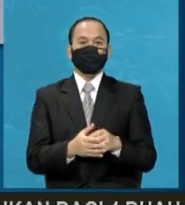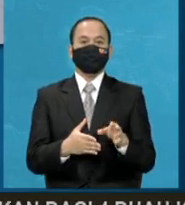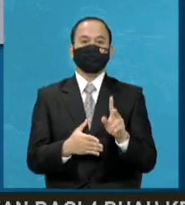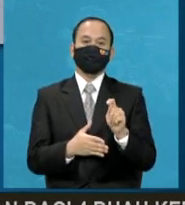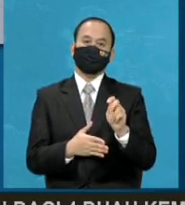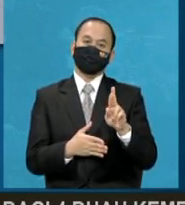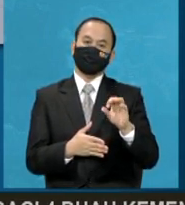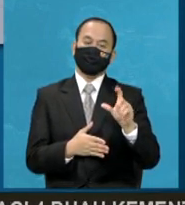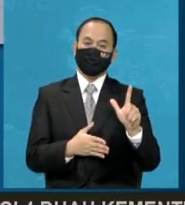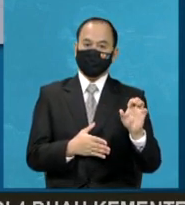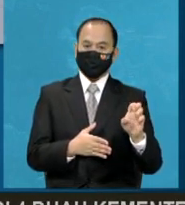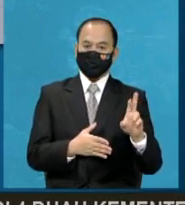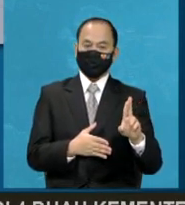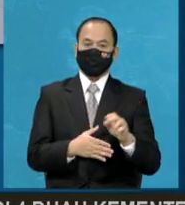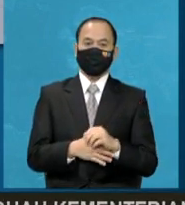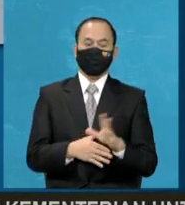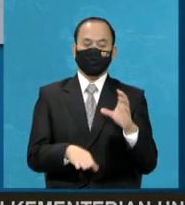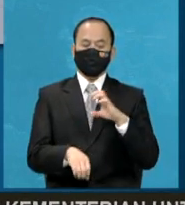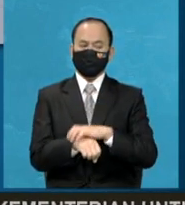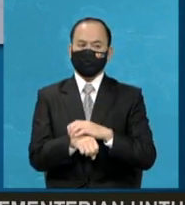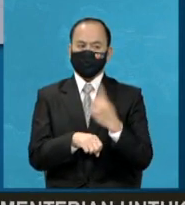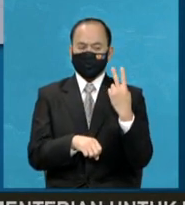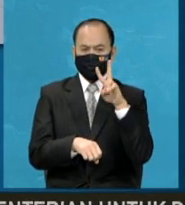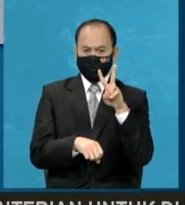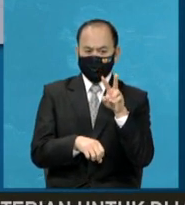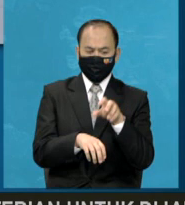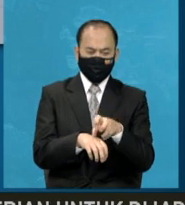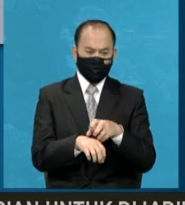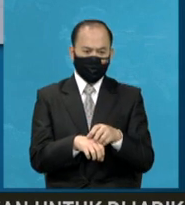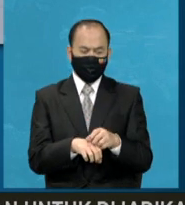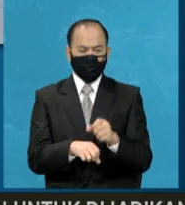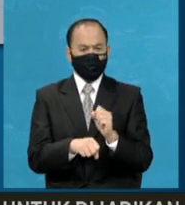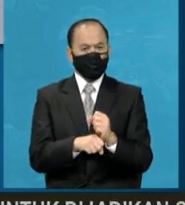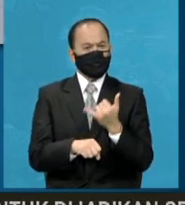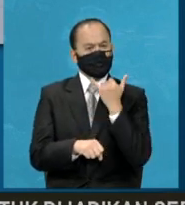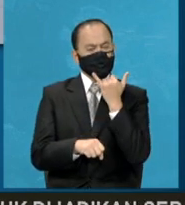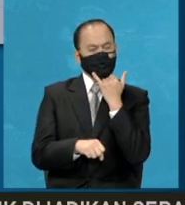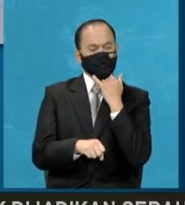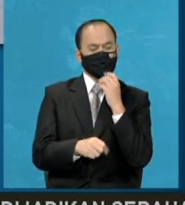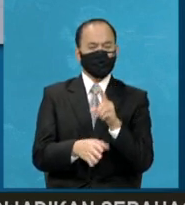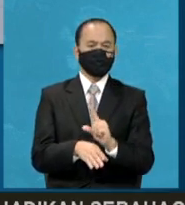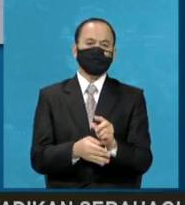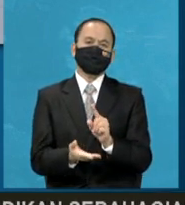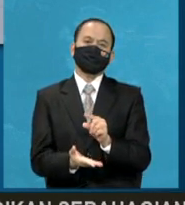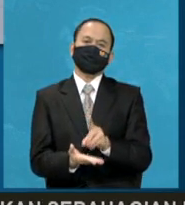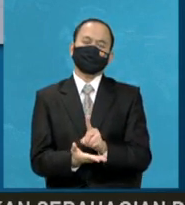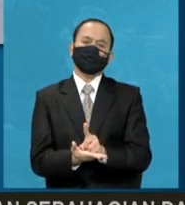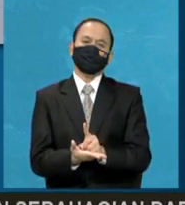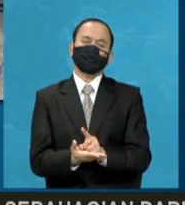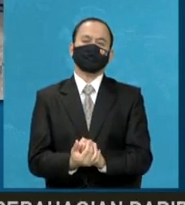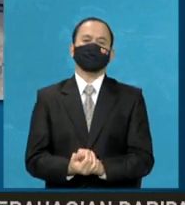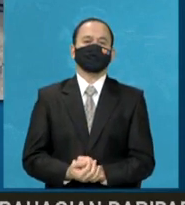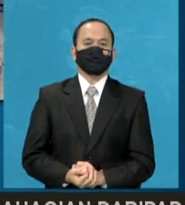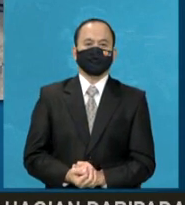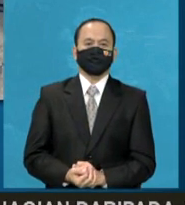trailer kesemua tangkapan akan disiasati di bawah aktif penyalahgunaan dadah penggal 27 dan